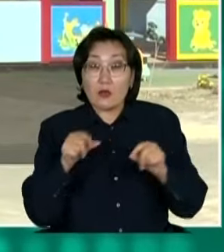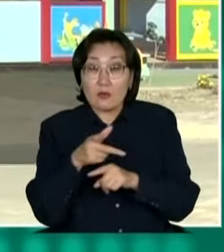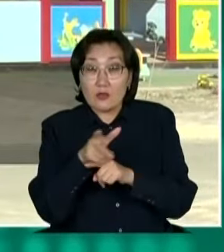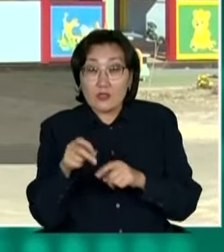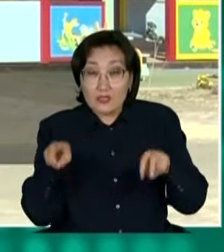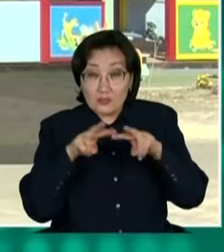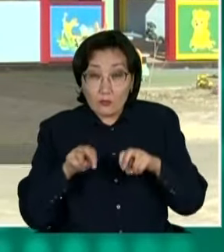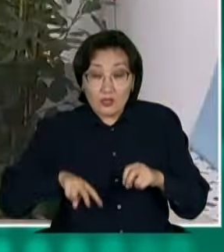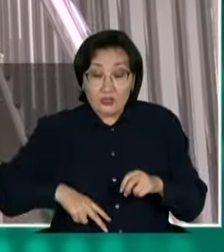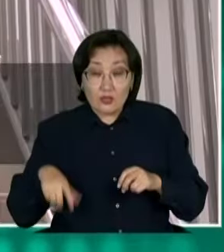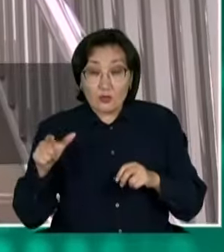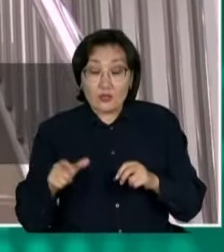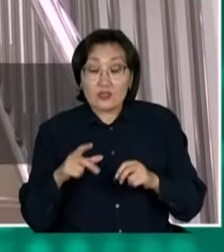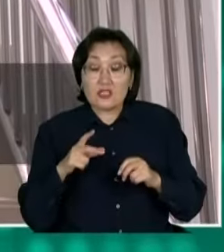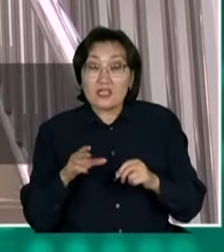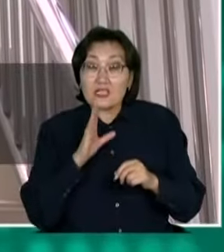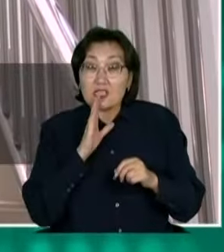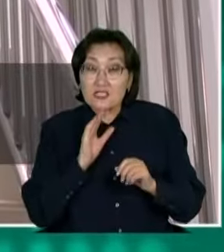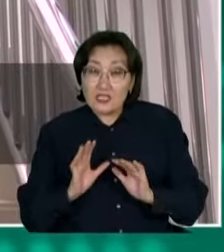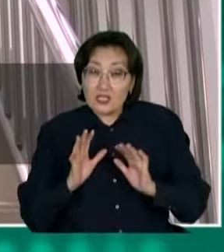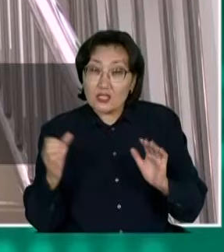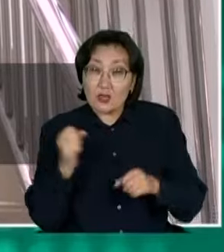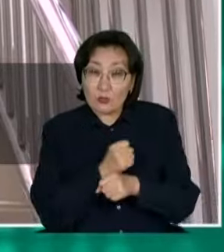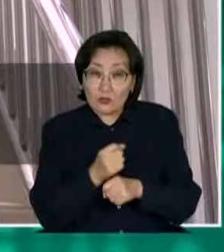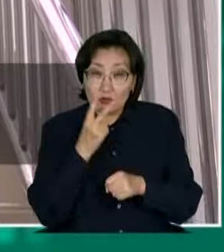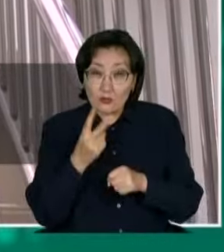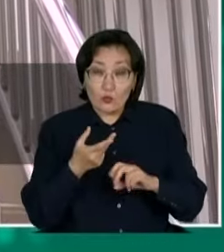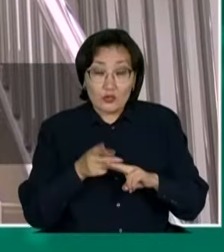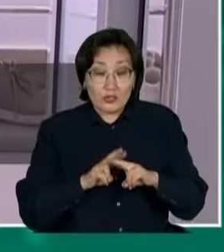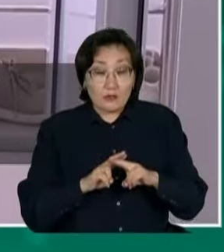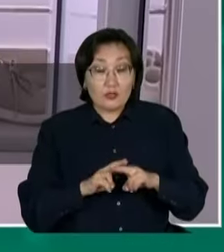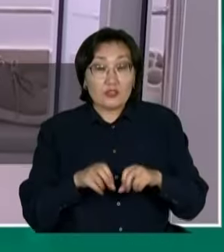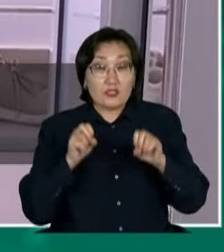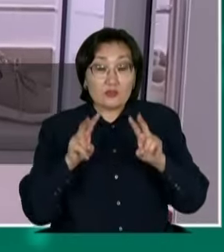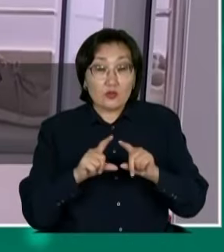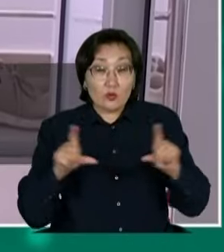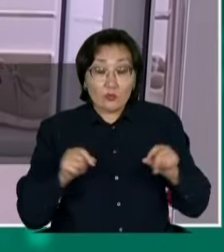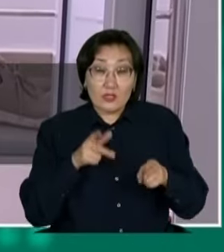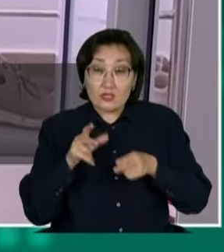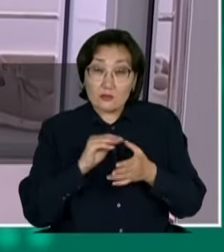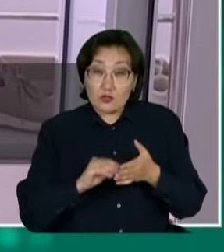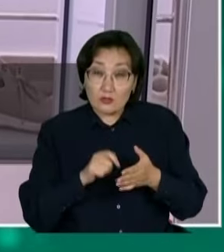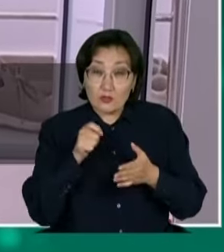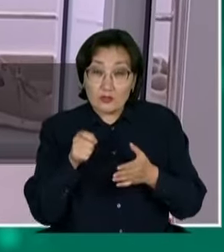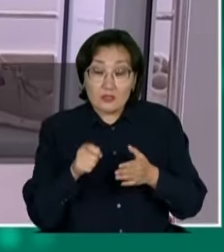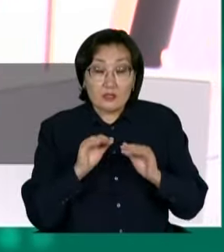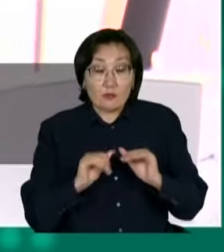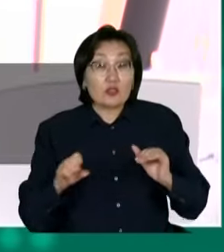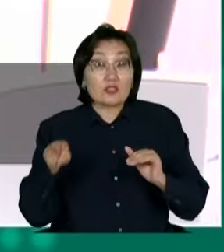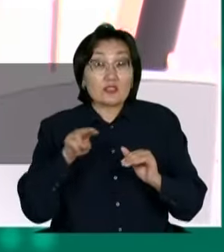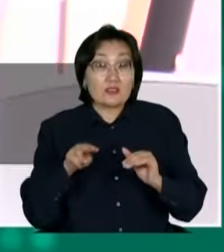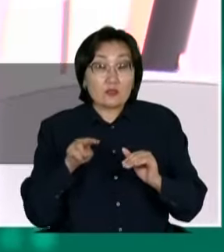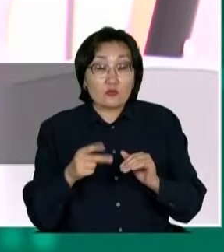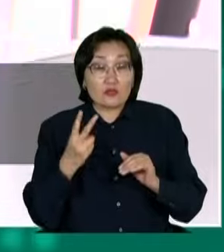ғана тәрбиешінің баланы итеріп ұрғанын көрген. Осылайша атана құзырлы органдарға шағымданған. Ақпар үшін айтайық, мектепке дейінгі